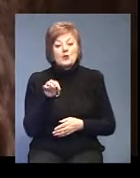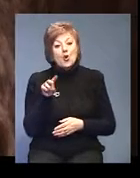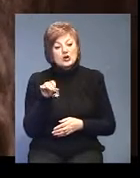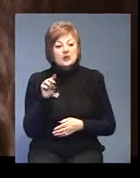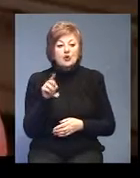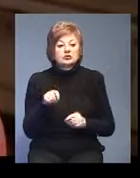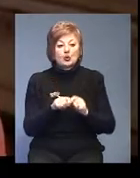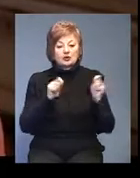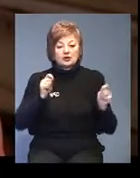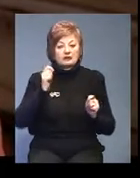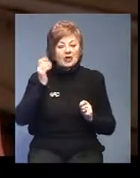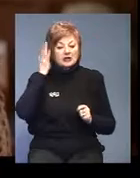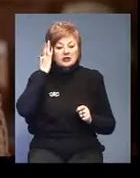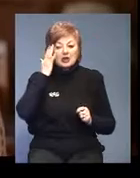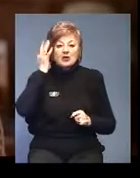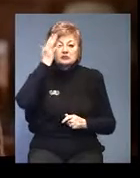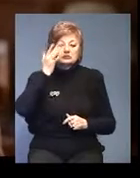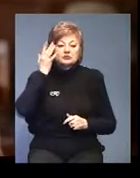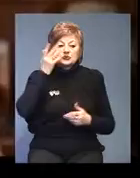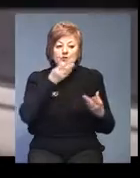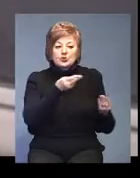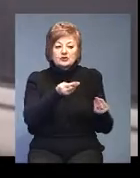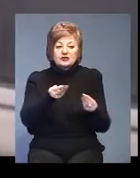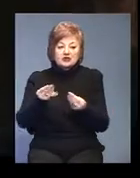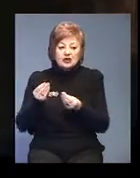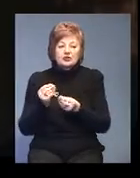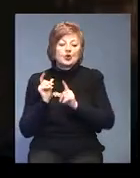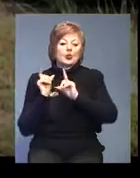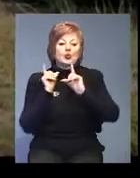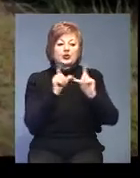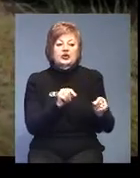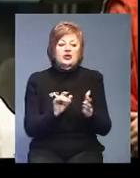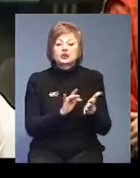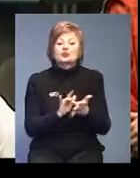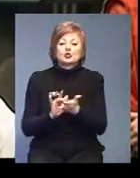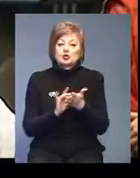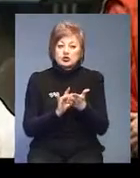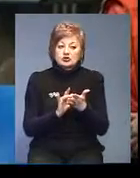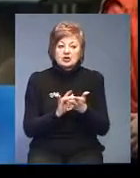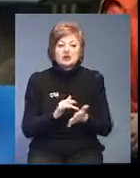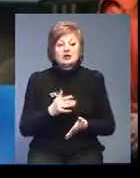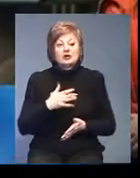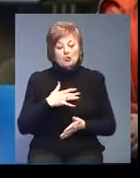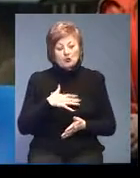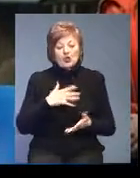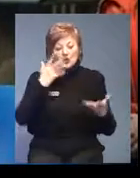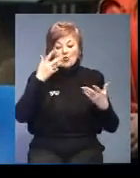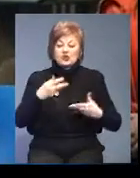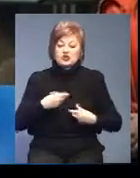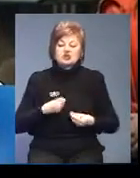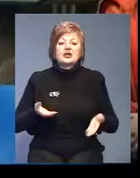розкриває у собі талант гіпнотизерки разом із другом Рокі. Вирушає у сповнену пригод подорож. Мої враження